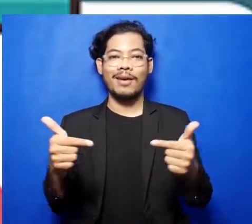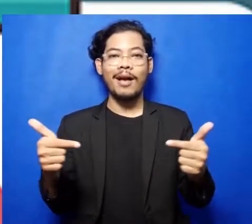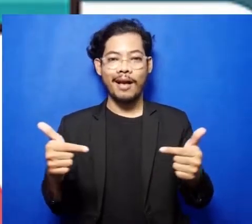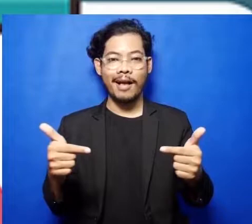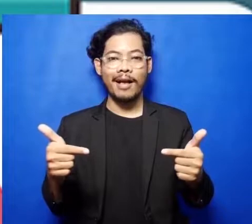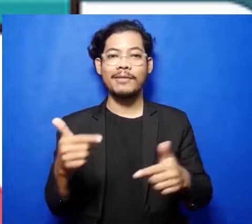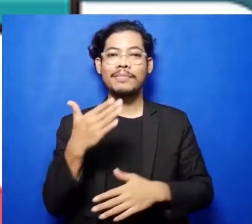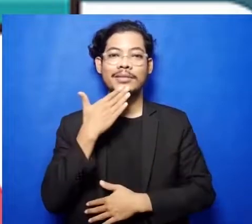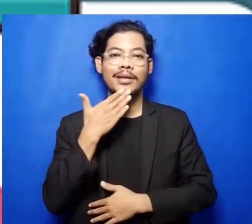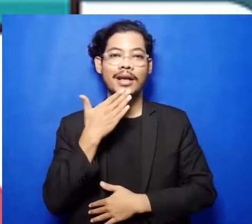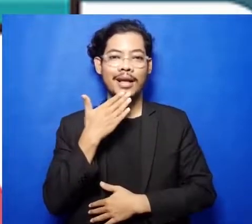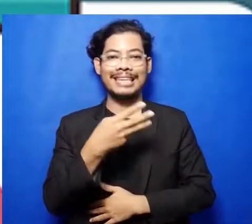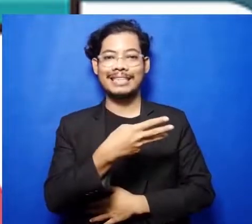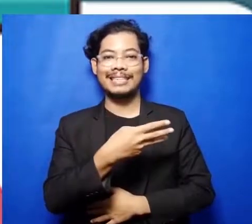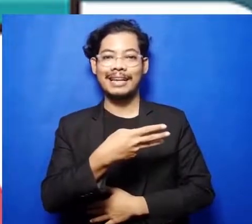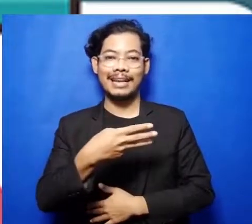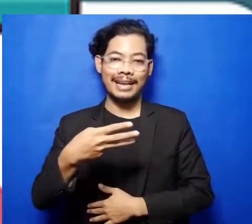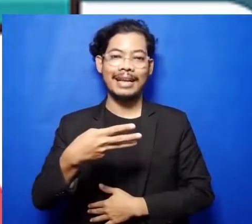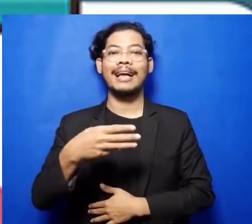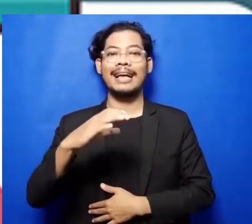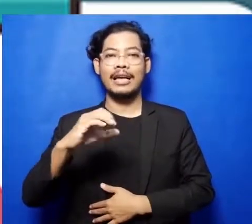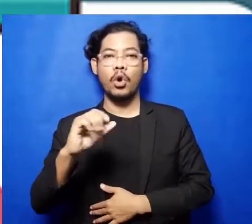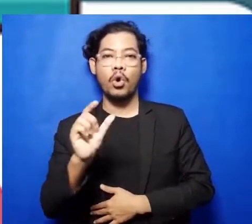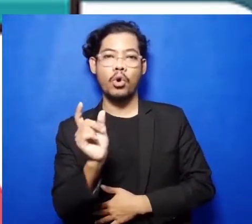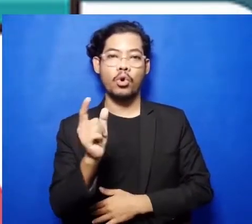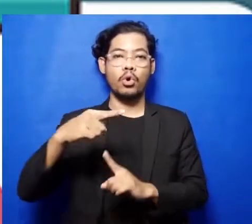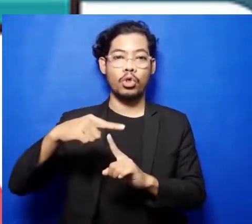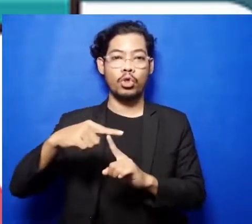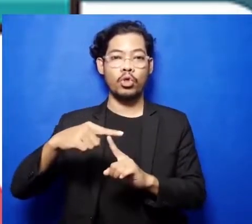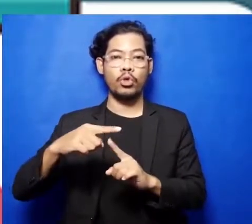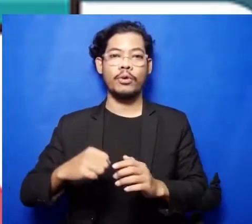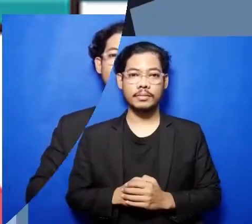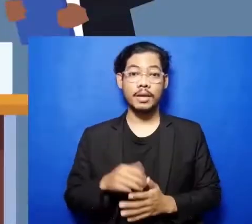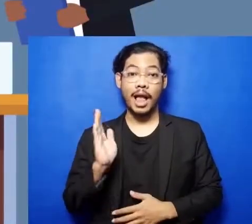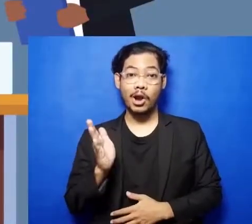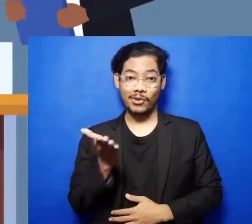sistem elektronik, otabe sebiasa esebut e-court.